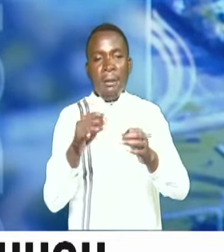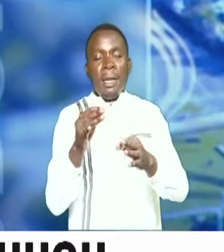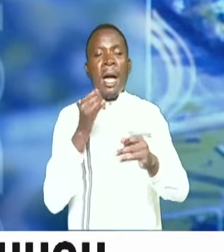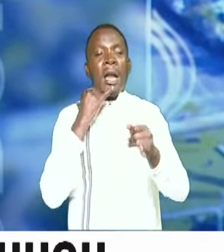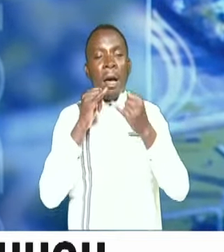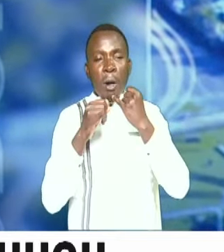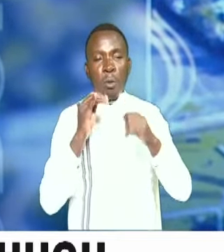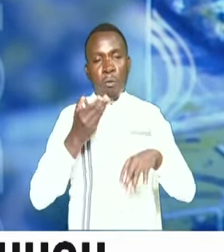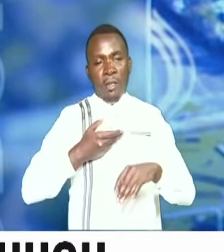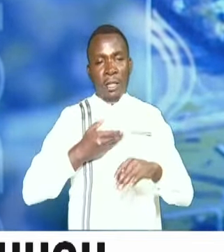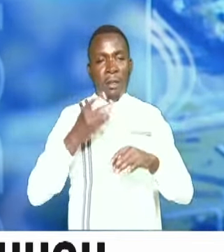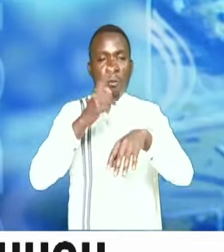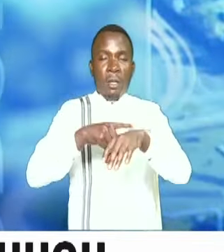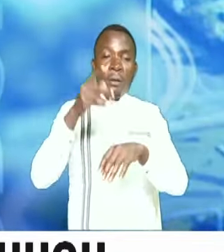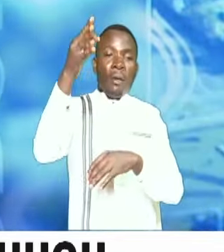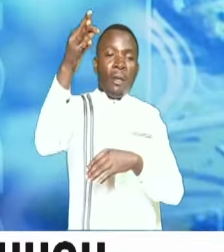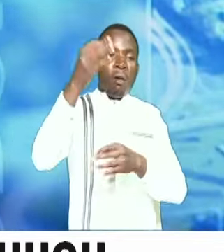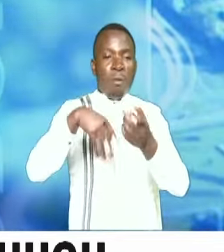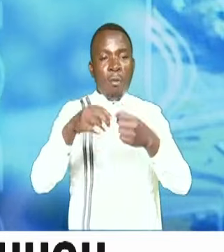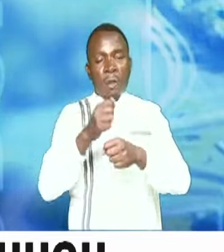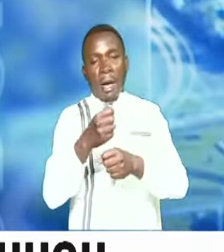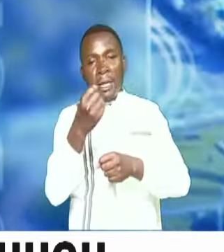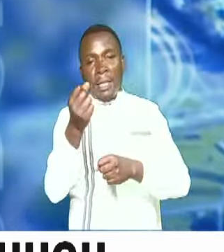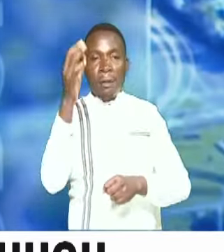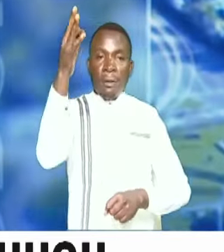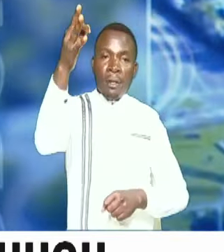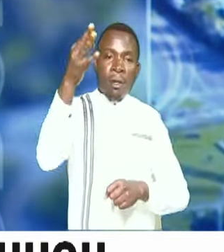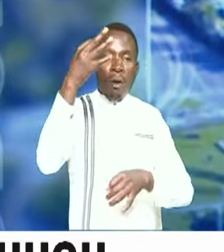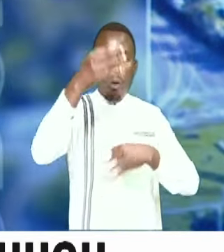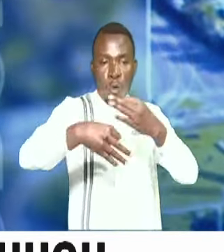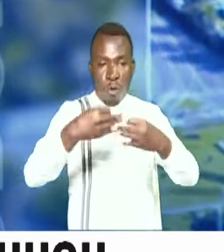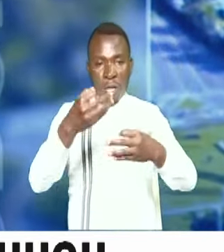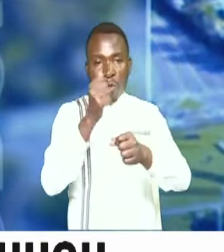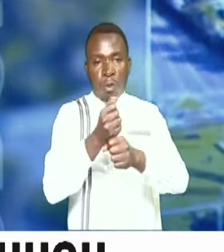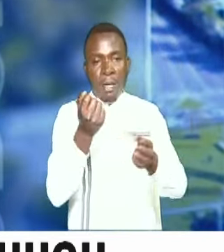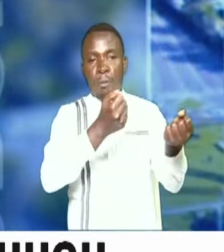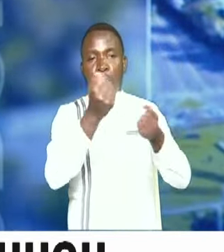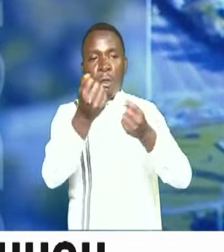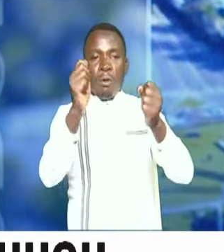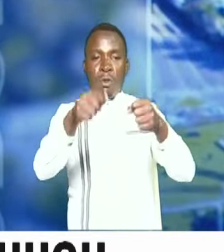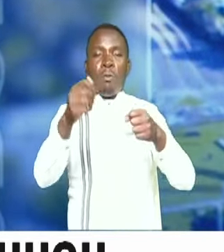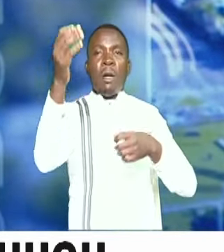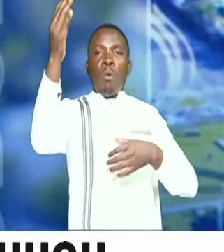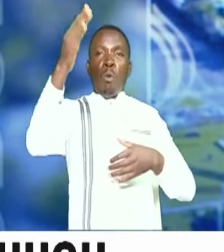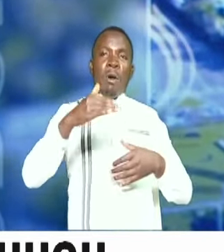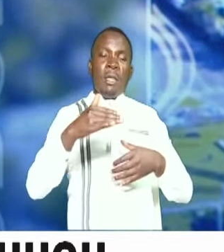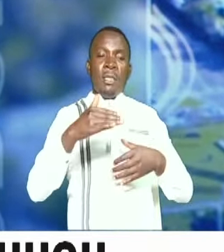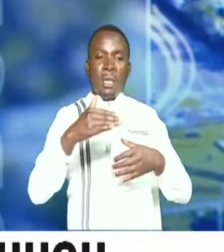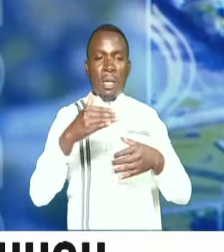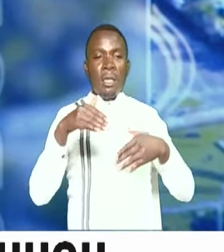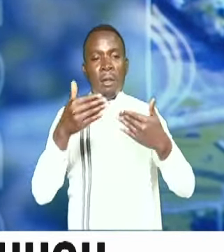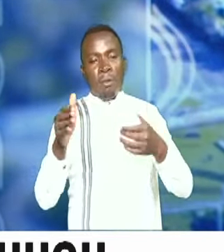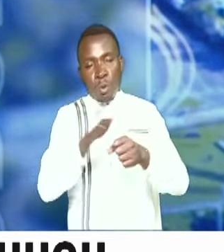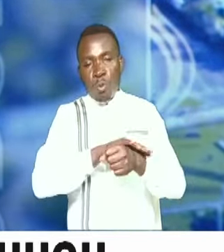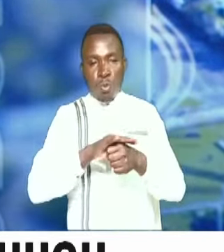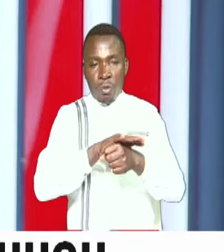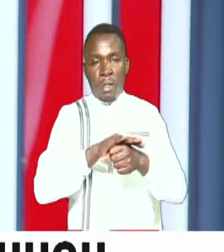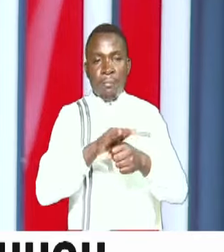mufite ko wenda mu gihe kizaza nko mu myaka nk'itanu iri imbere urwo ruganda rukora imodoka u Rwanda ruzaba rwungutse uruganda